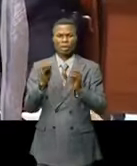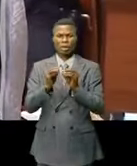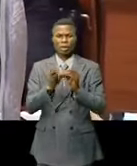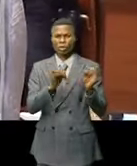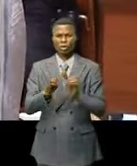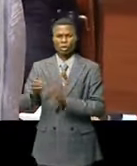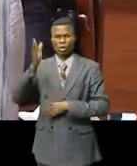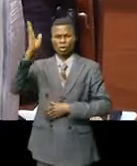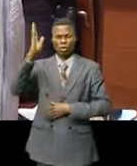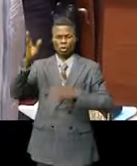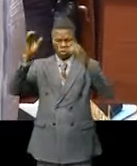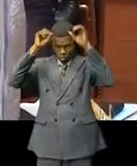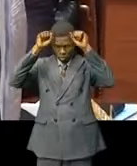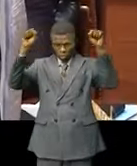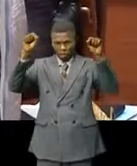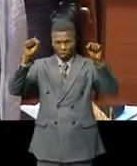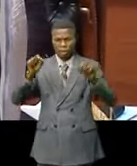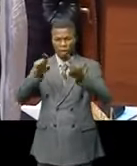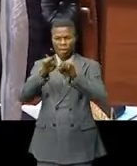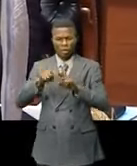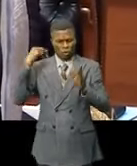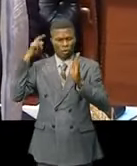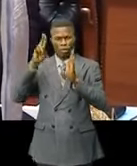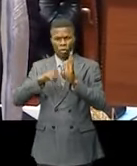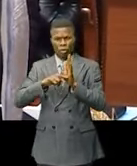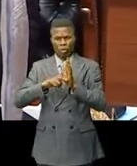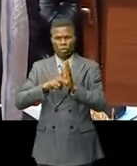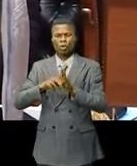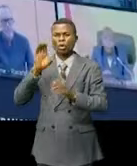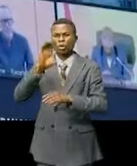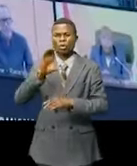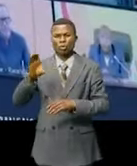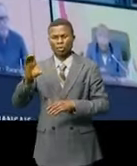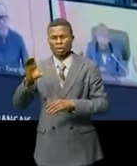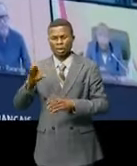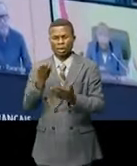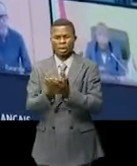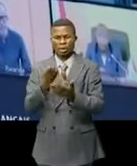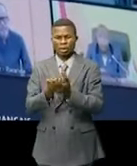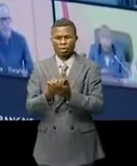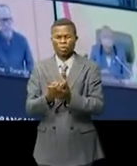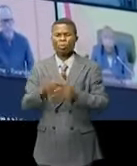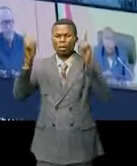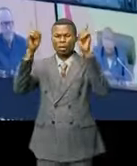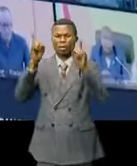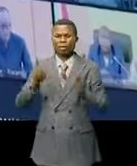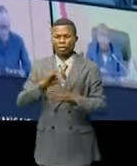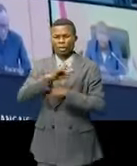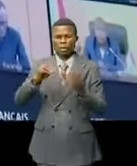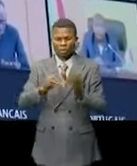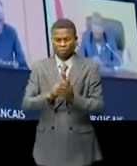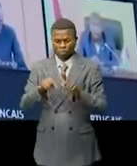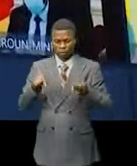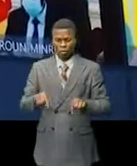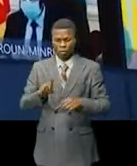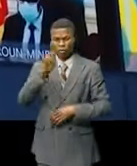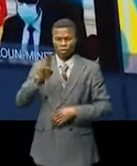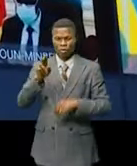la conférence de chefs d'État et de gouvernement de la communauté économique des États de l'Afrique centrale, CEAC, tenue ce vendredi